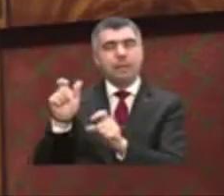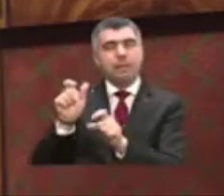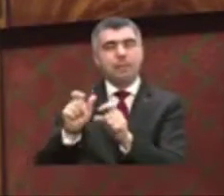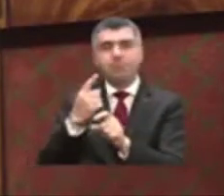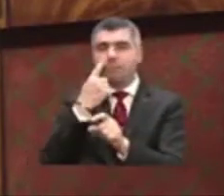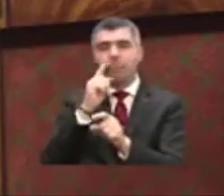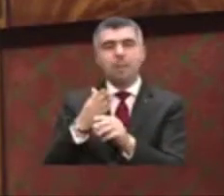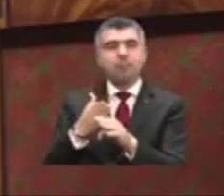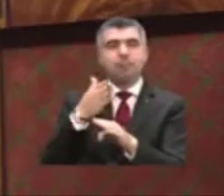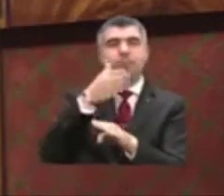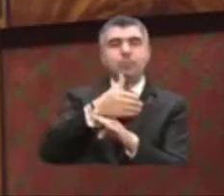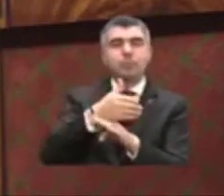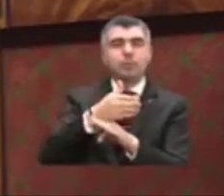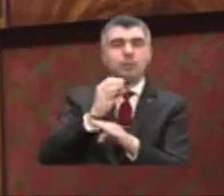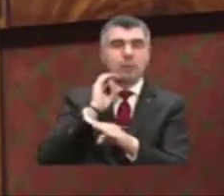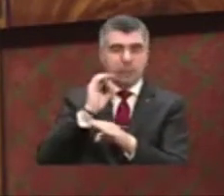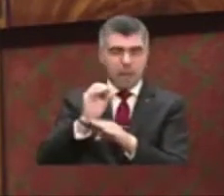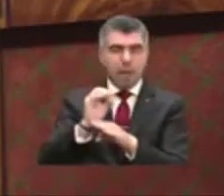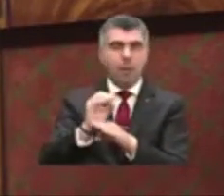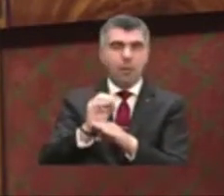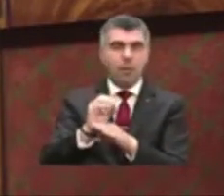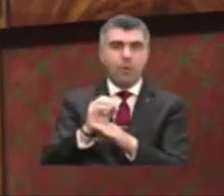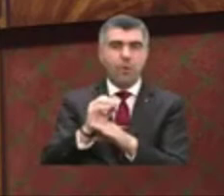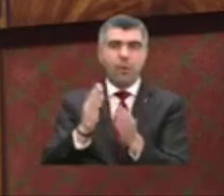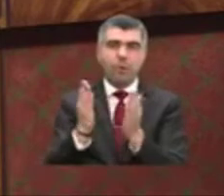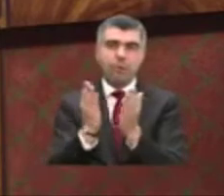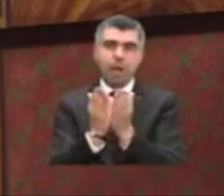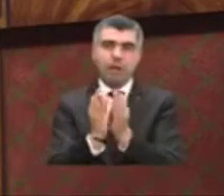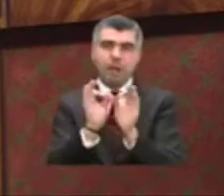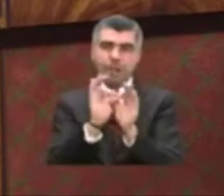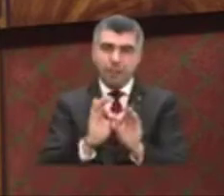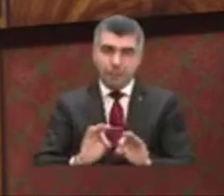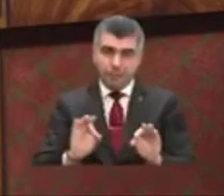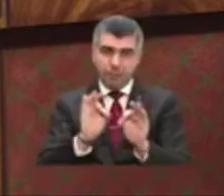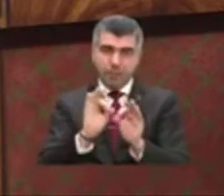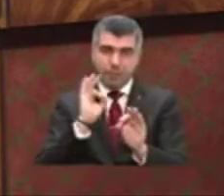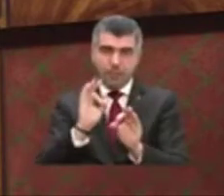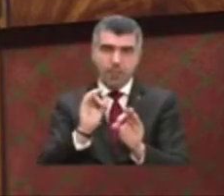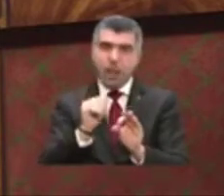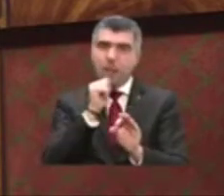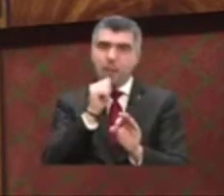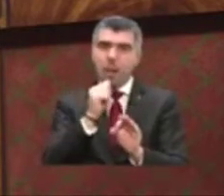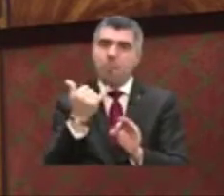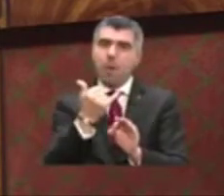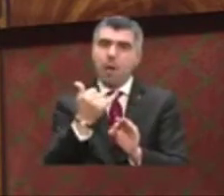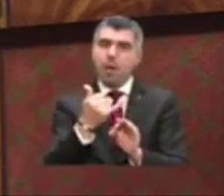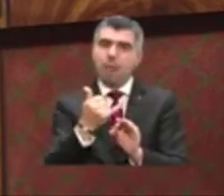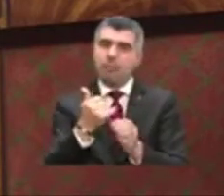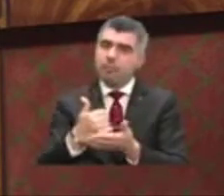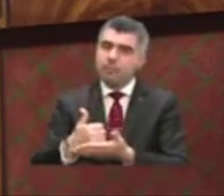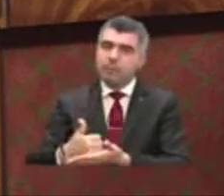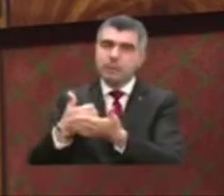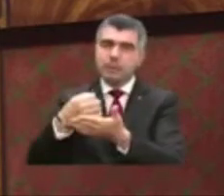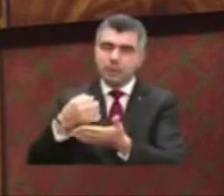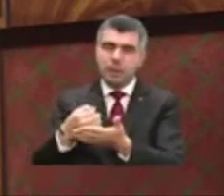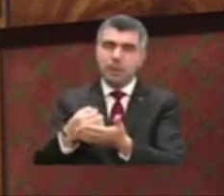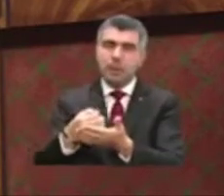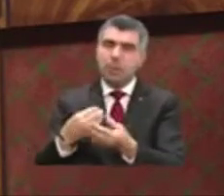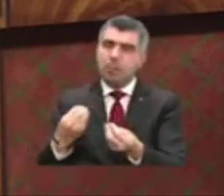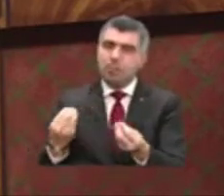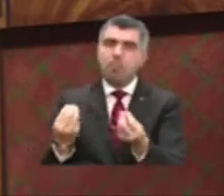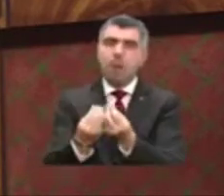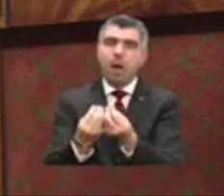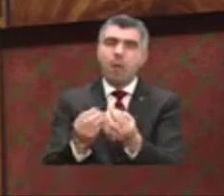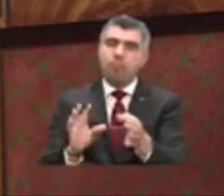المدرسي بالنسبه للفتيات في العالم القروي. وفي نفس الوقت كذلك اننا وضعنا واحد الخطه مع وزاره الداخليه